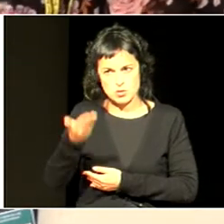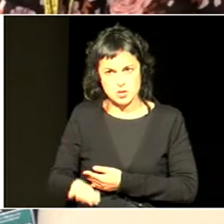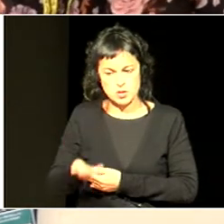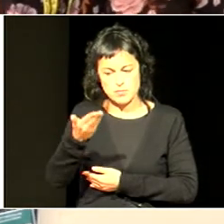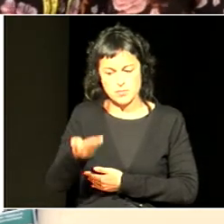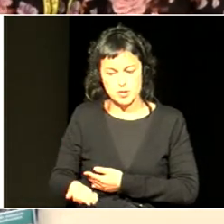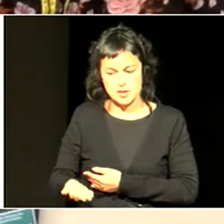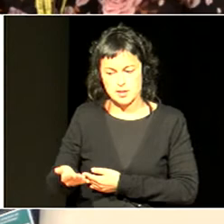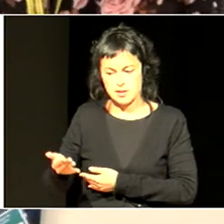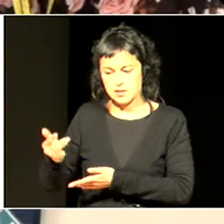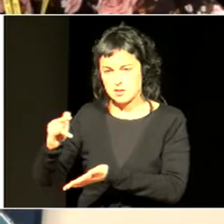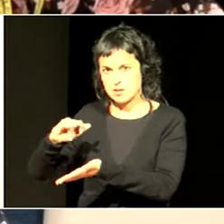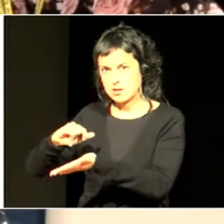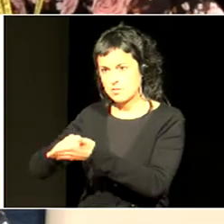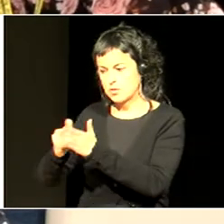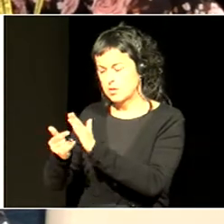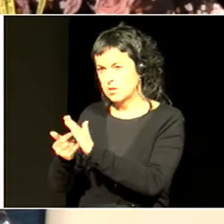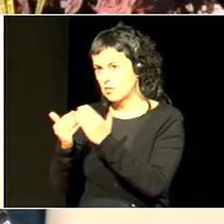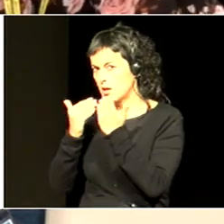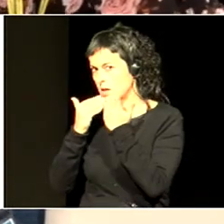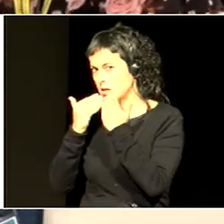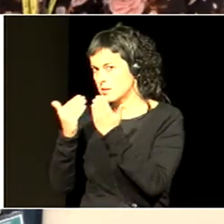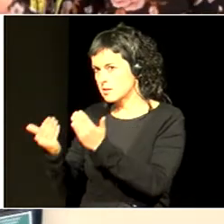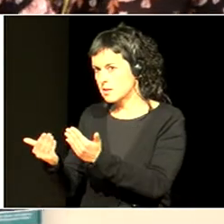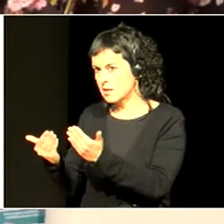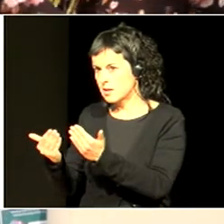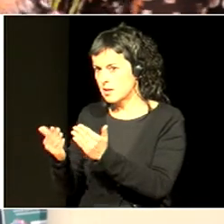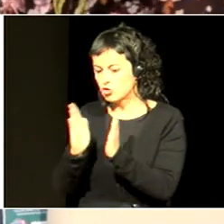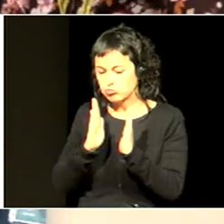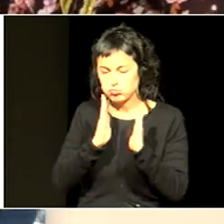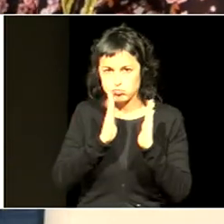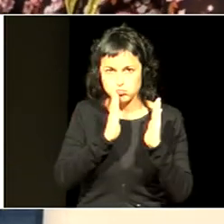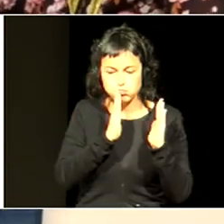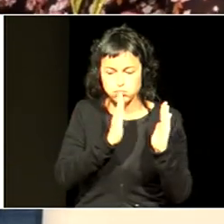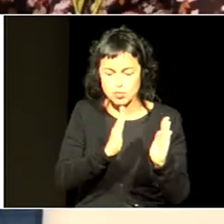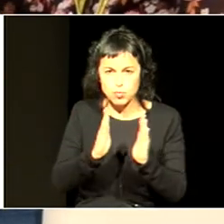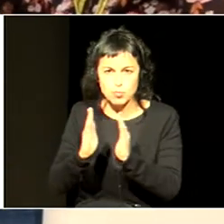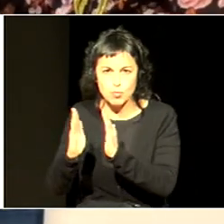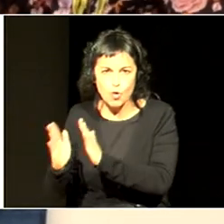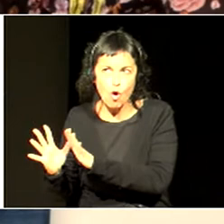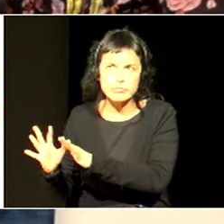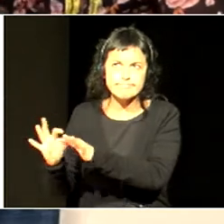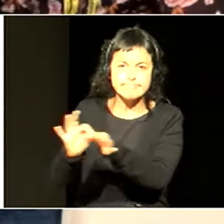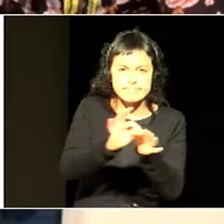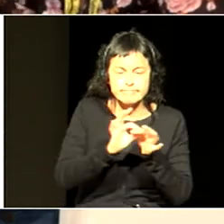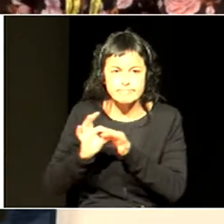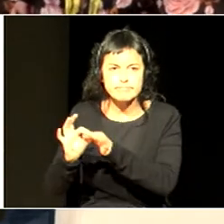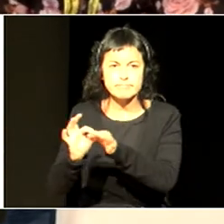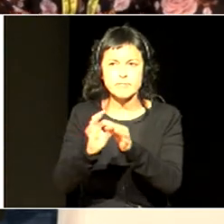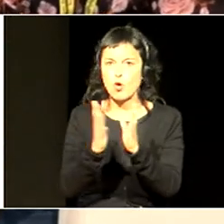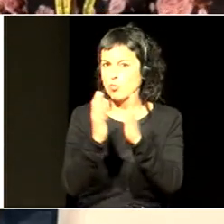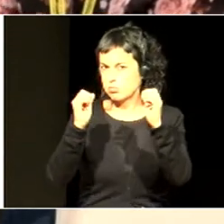esker ba, lerroan ipini ditugula edo alineatu edo bueno, adostu. Bai? Orduan ba,